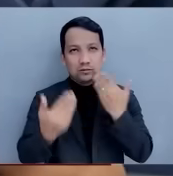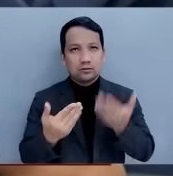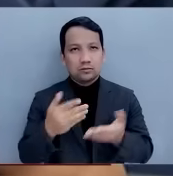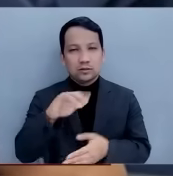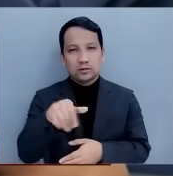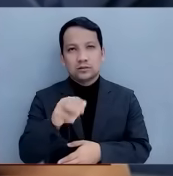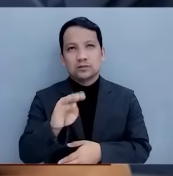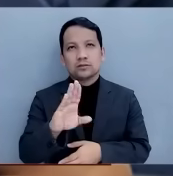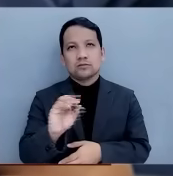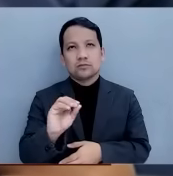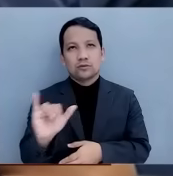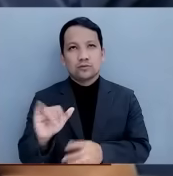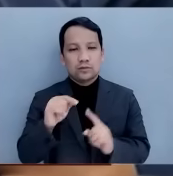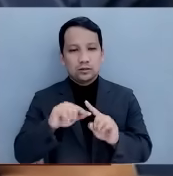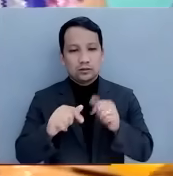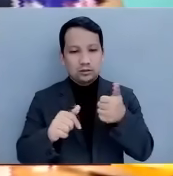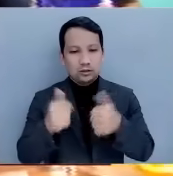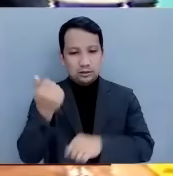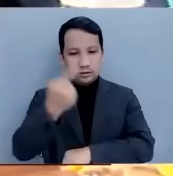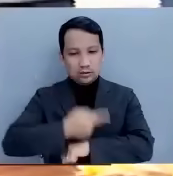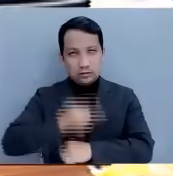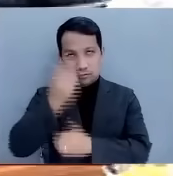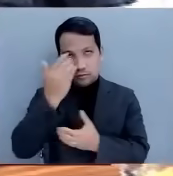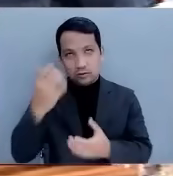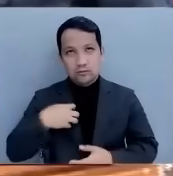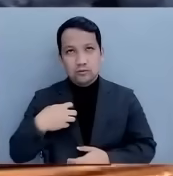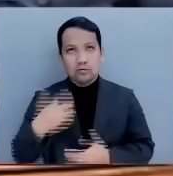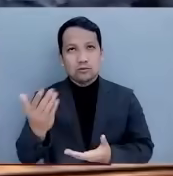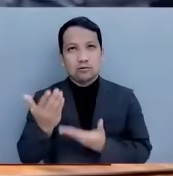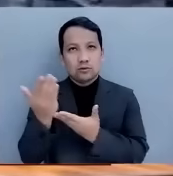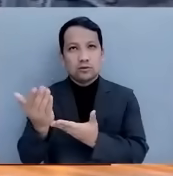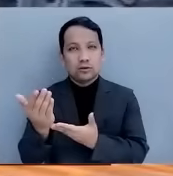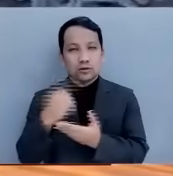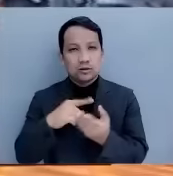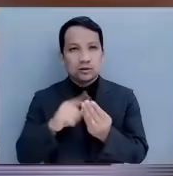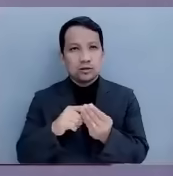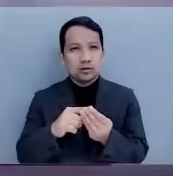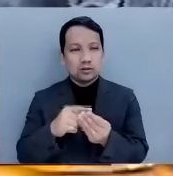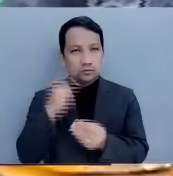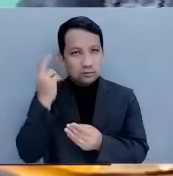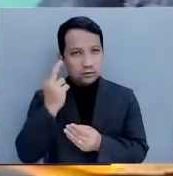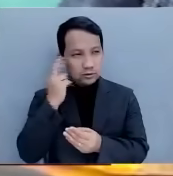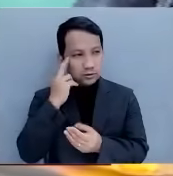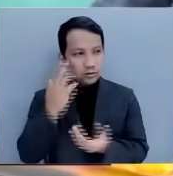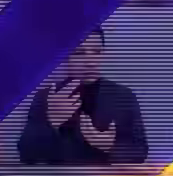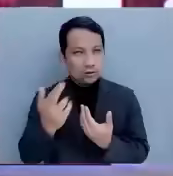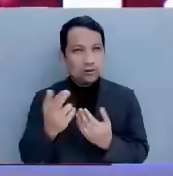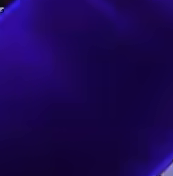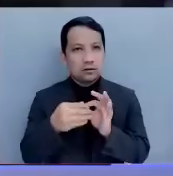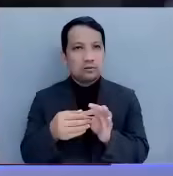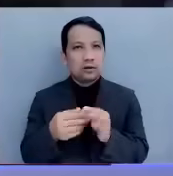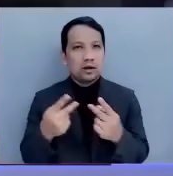Jemboy. May 10 araw mga sangkot na pulis para maghain ng motion for reconsideration.